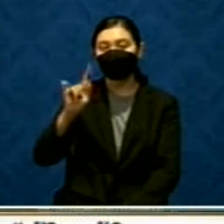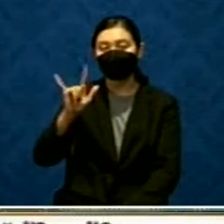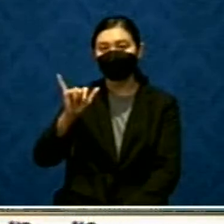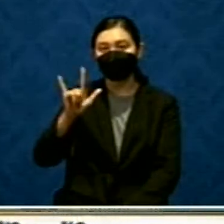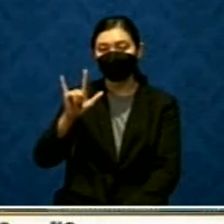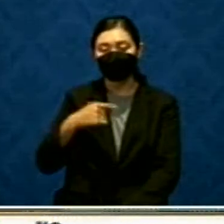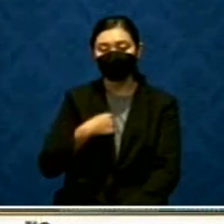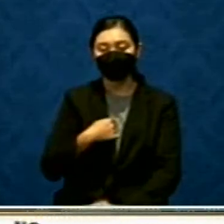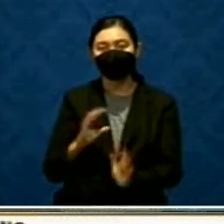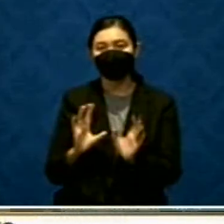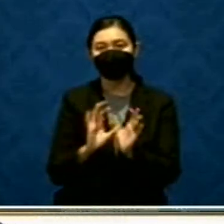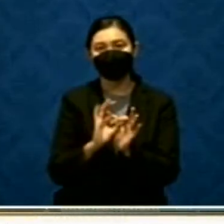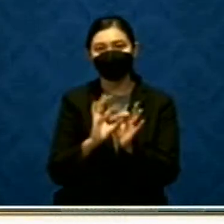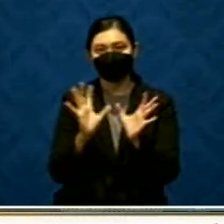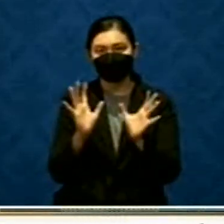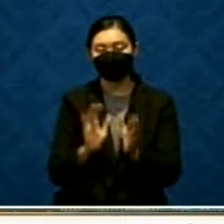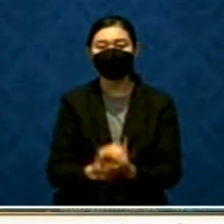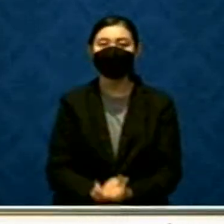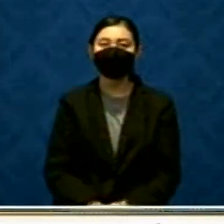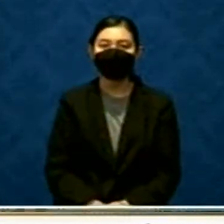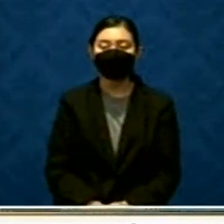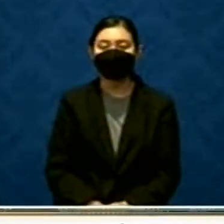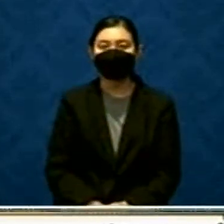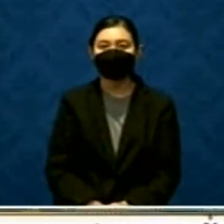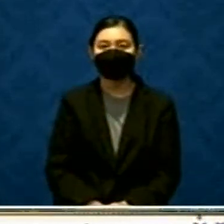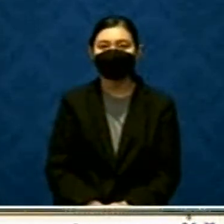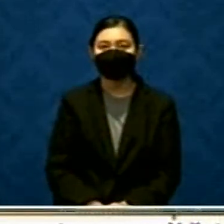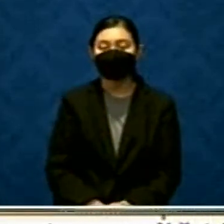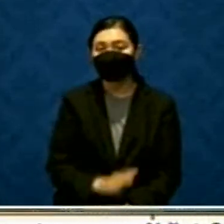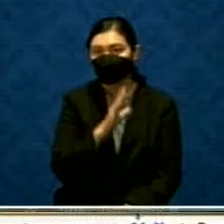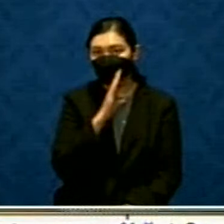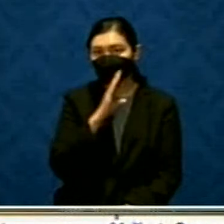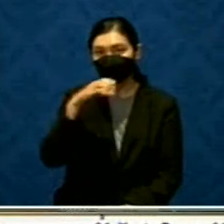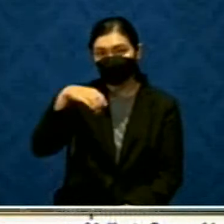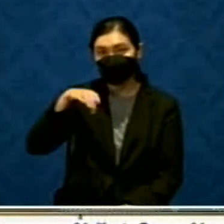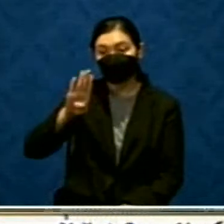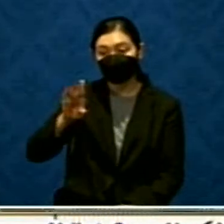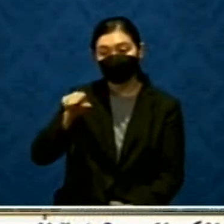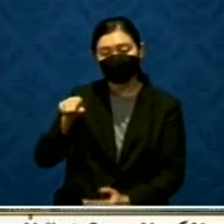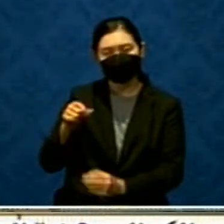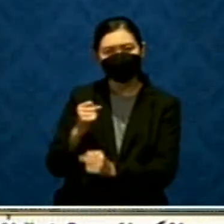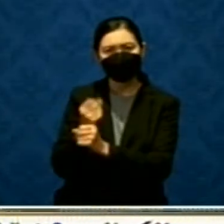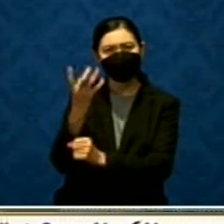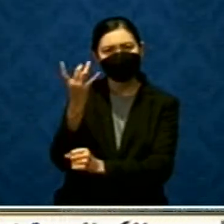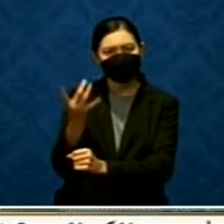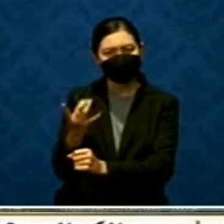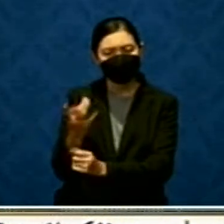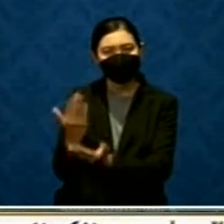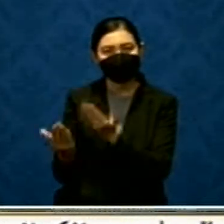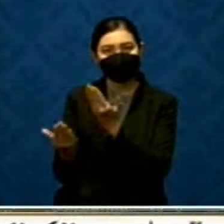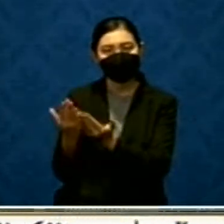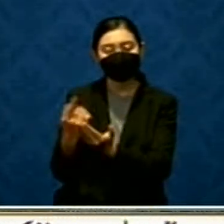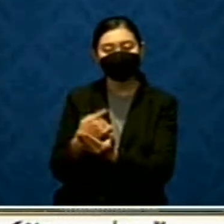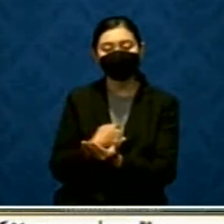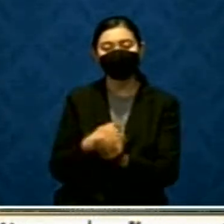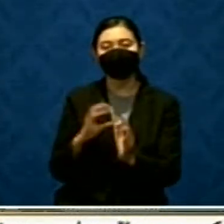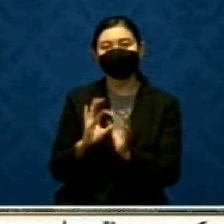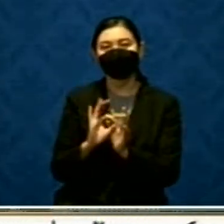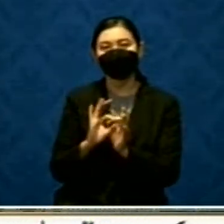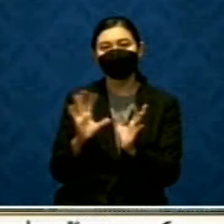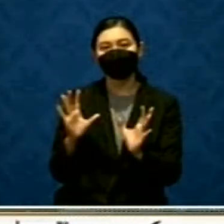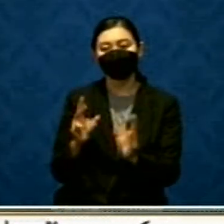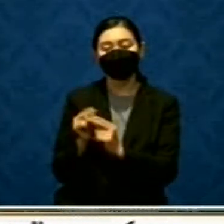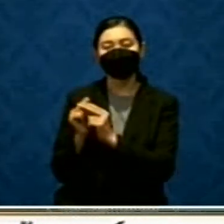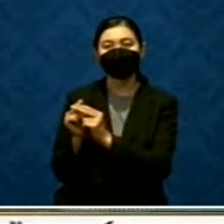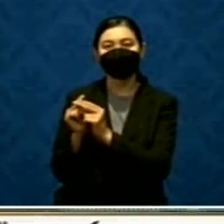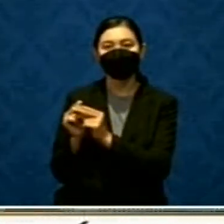ำกัดบุรีเจริญไปดำเนินธุรกิจหรือดำเนินธุรกรรมอะไรเนี่ยก็เป็นเรื่องของเขานะครับซึ่งผมก็ไม่ได้เข้าไปเกี่ยวข้องนะครับเ